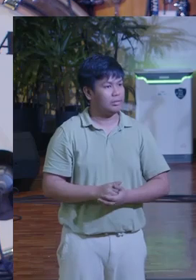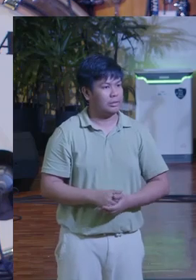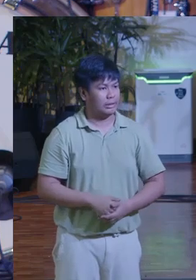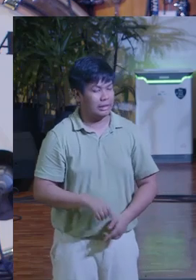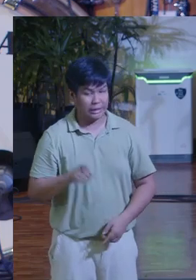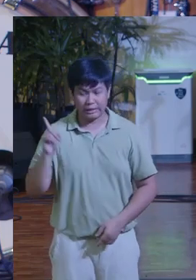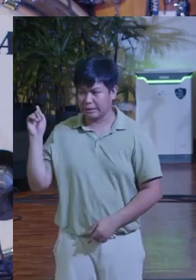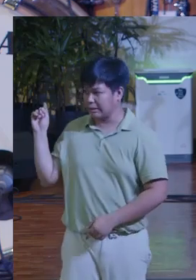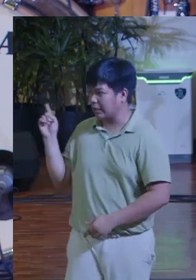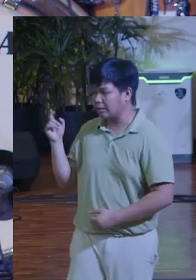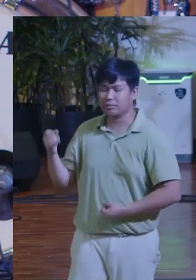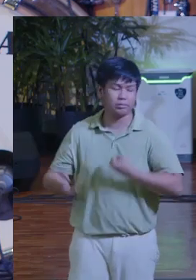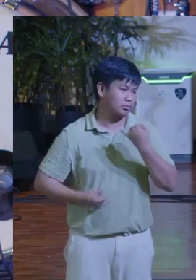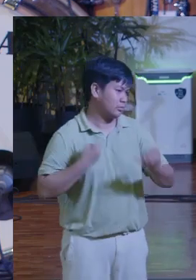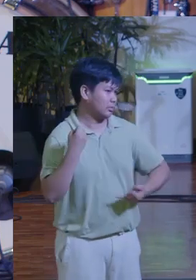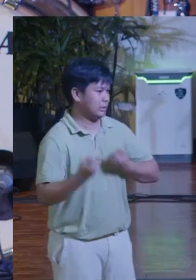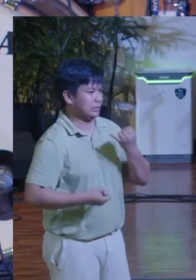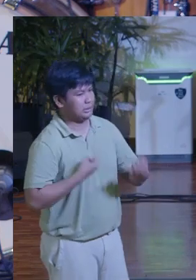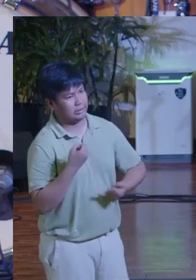Tuwan-tuwa po ako dun sa baby na yun.